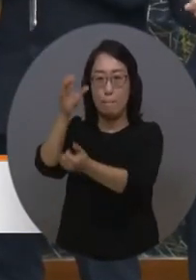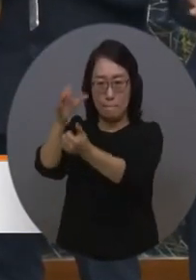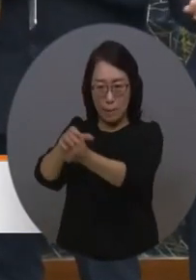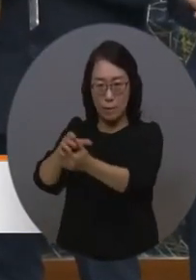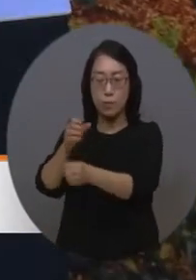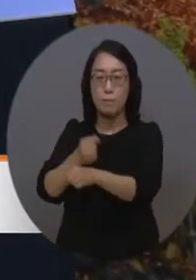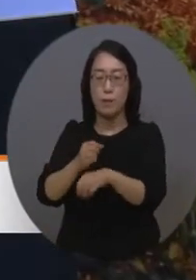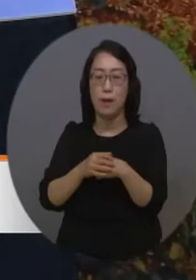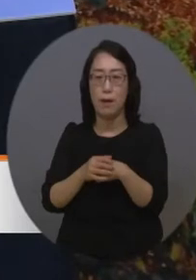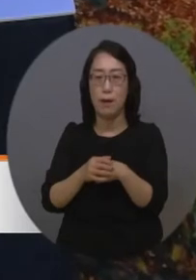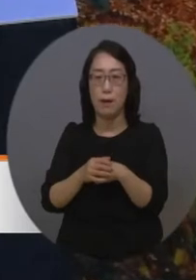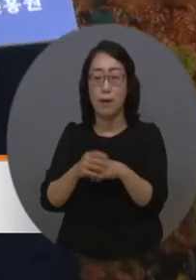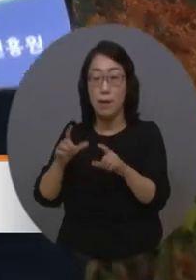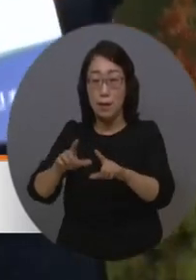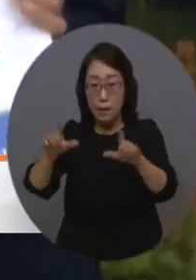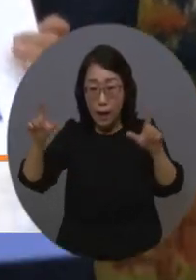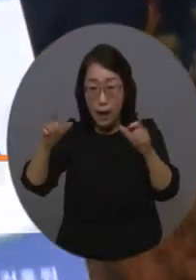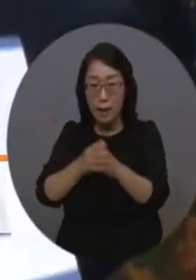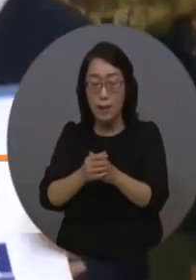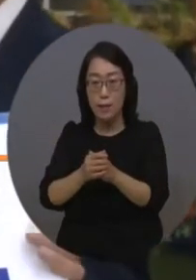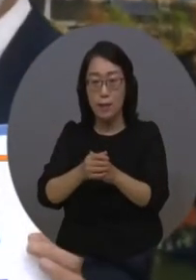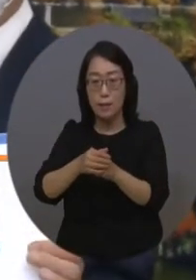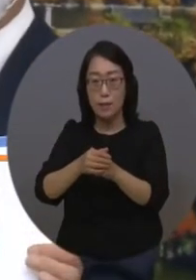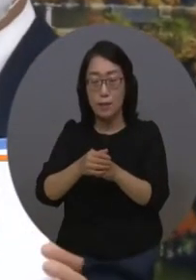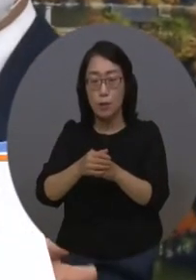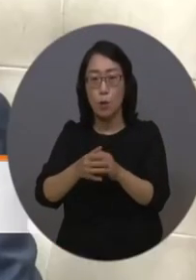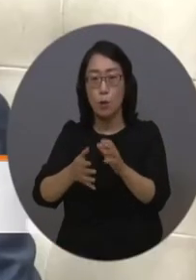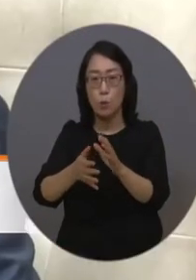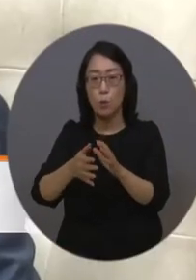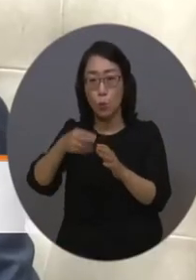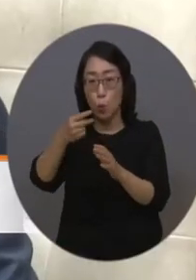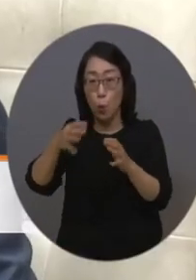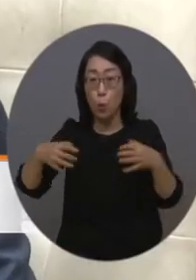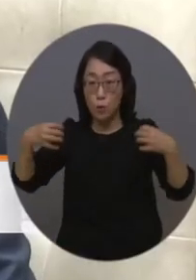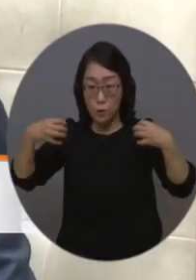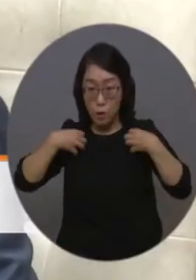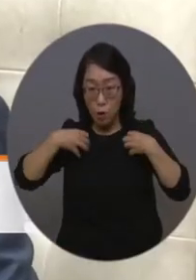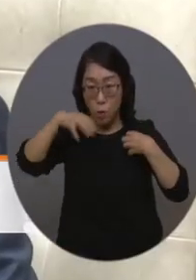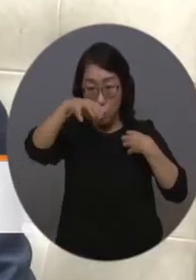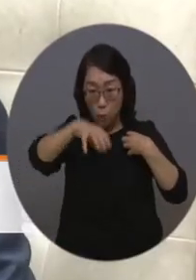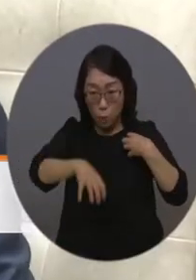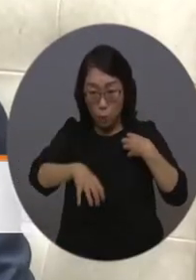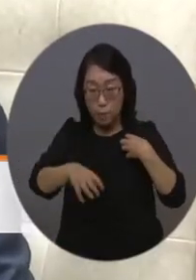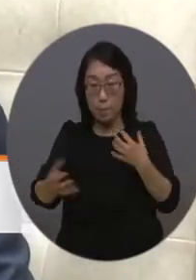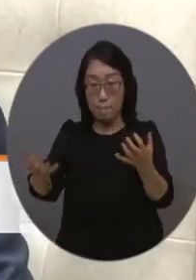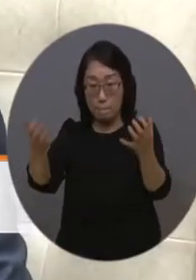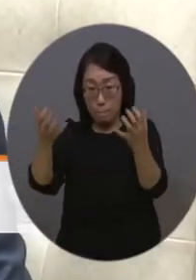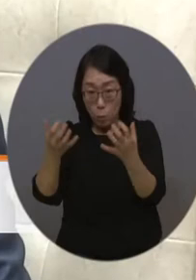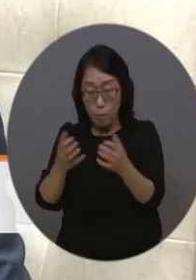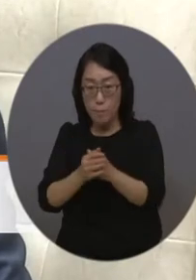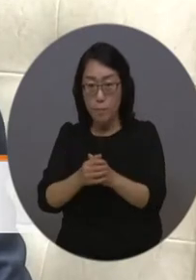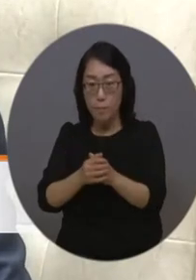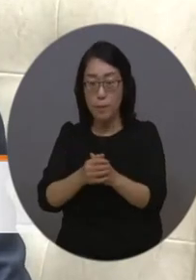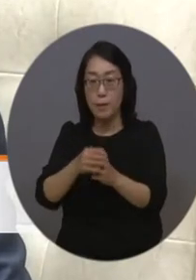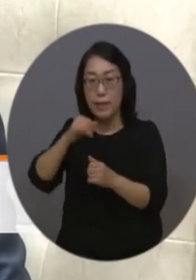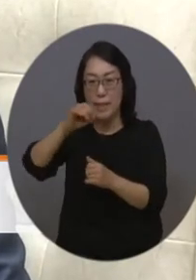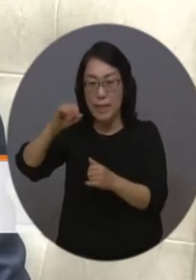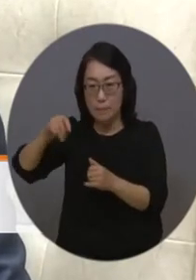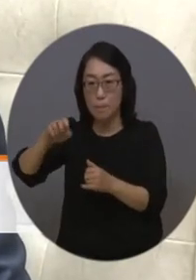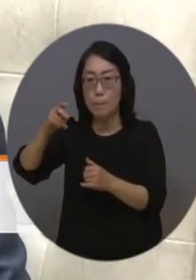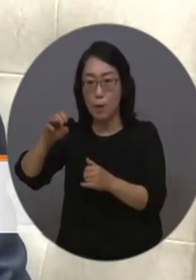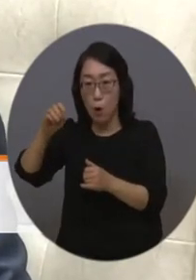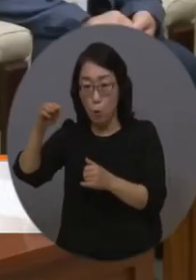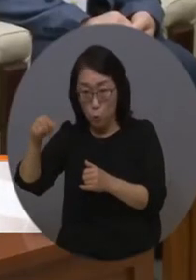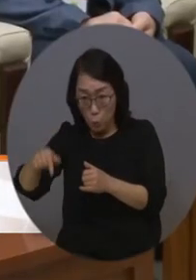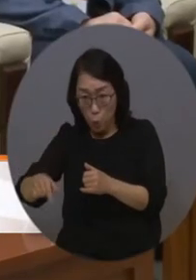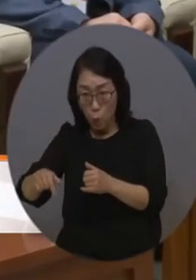기탁했습니다. 이날 전남도청에서 열린 기탁식에는 전남 인재평생교육진흥원 이사장인 김영록